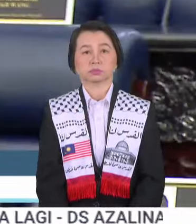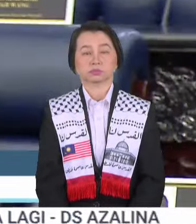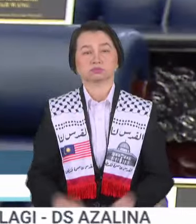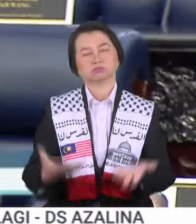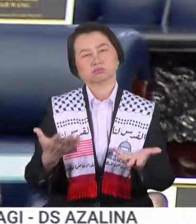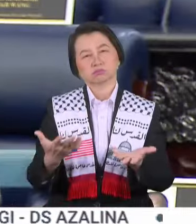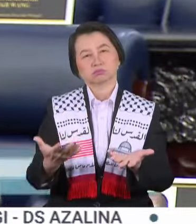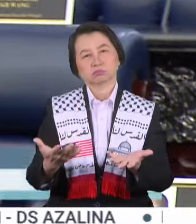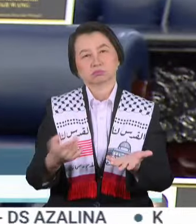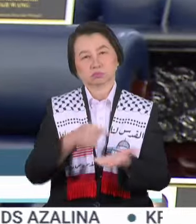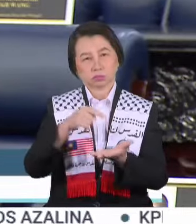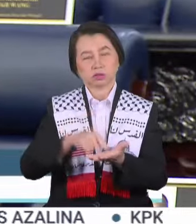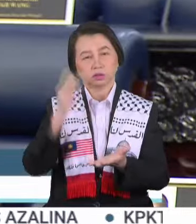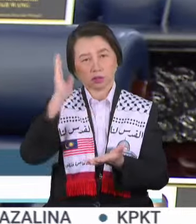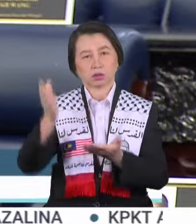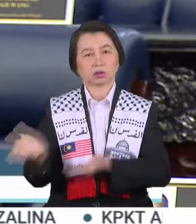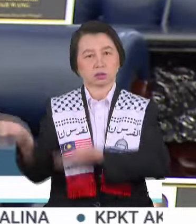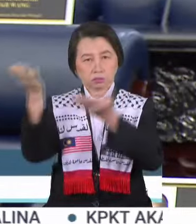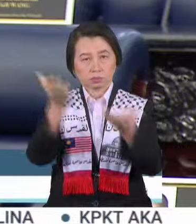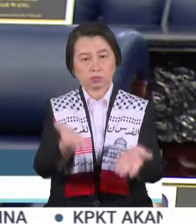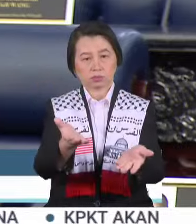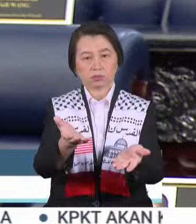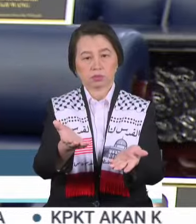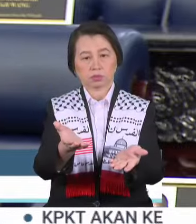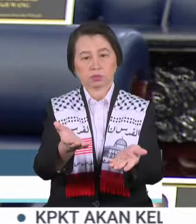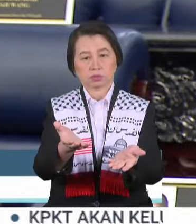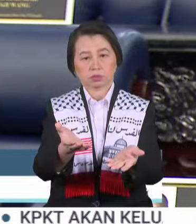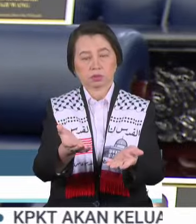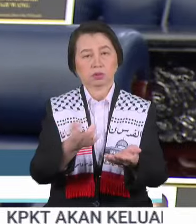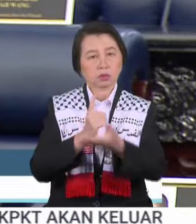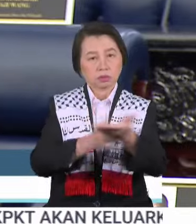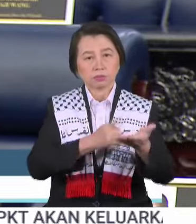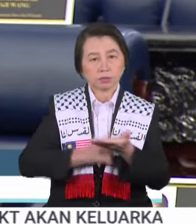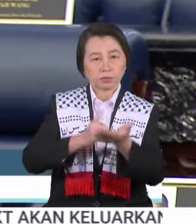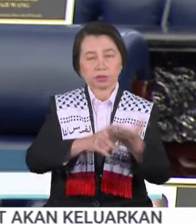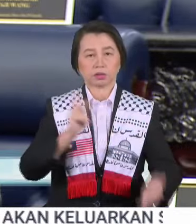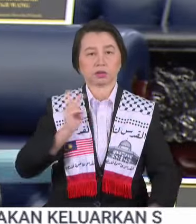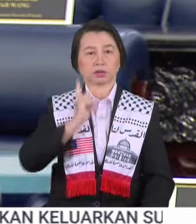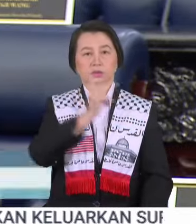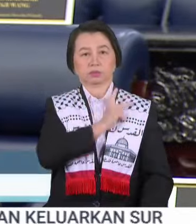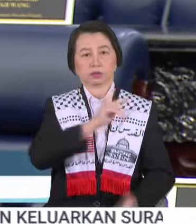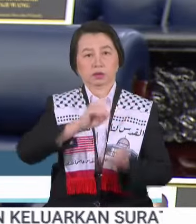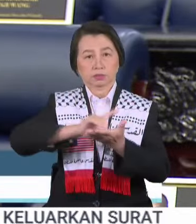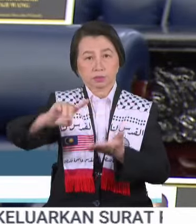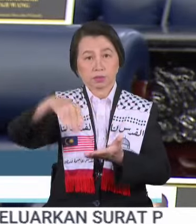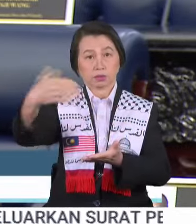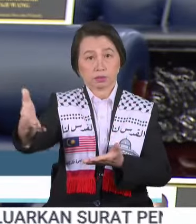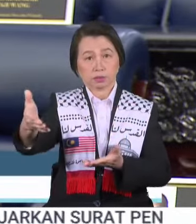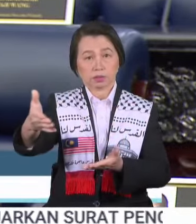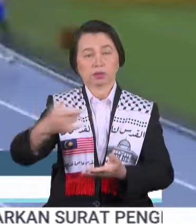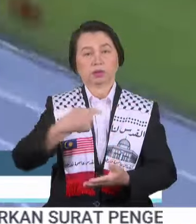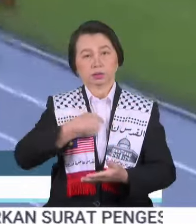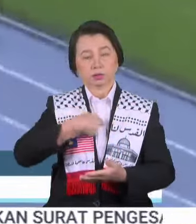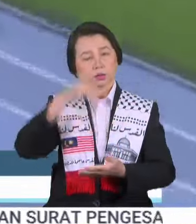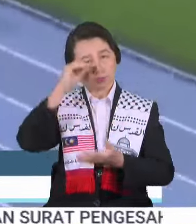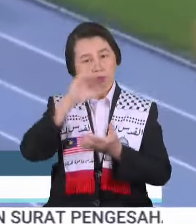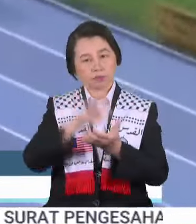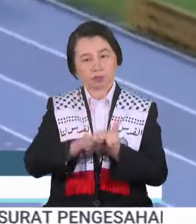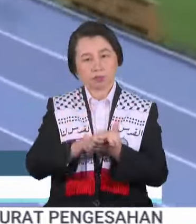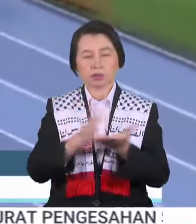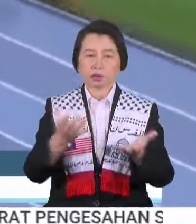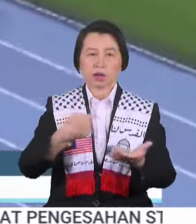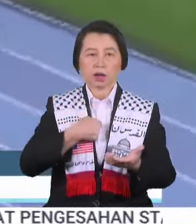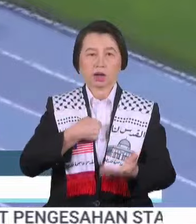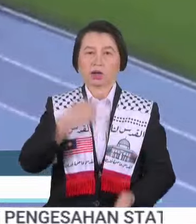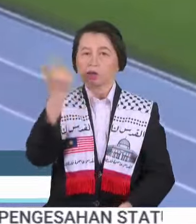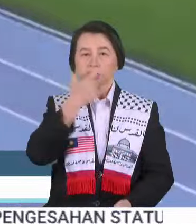Perkara ini akan dibawa ke perbincangan Kabinet pada minggu hadapan, saya percaya. Jadi saya